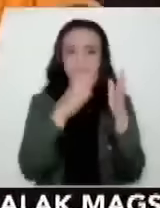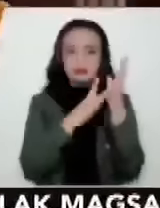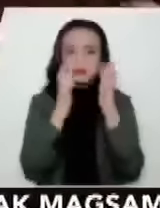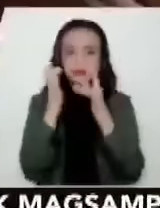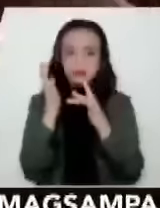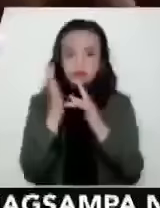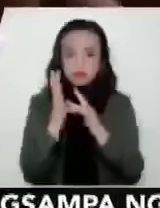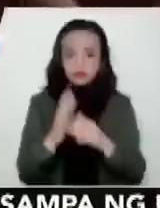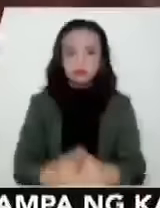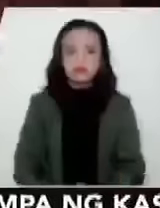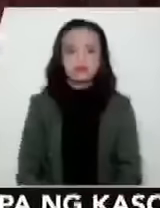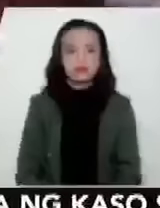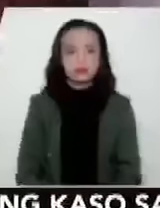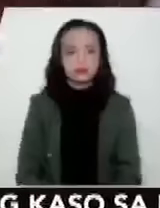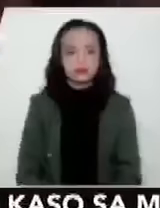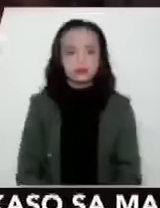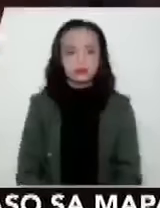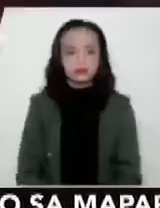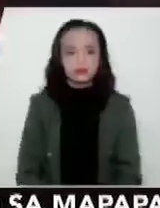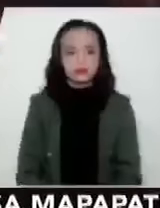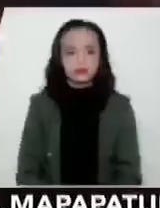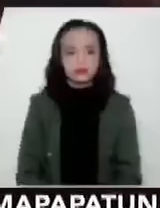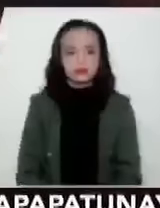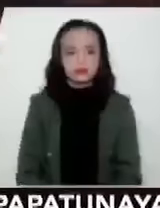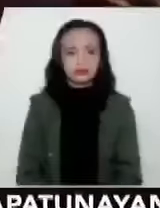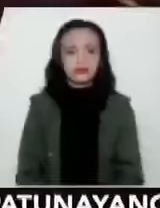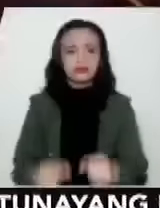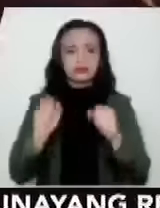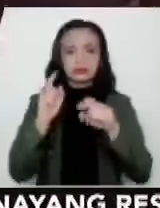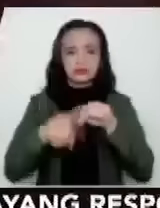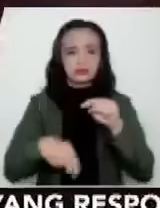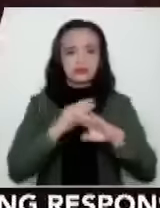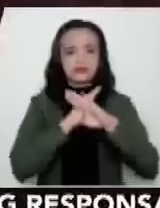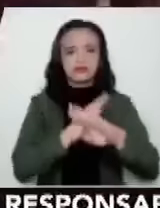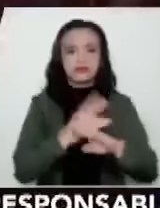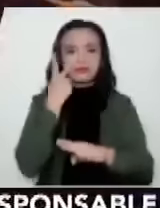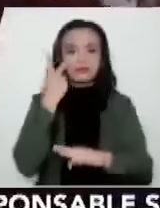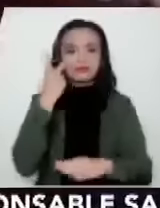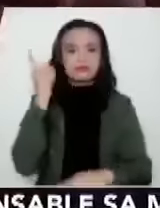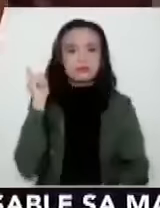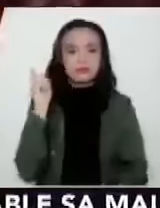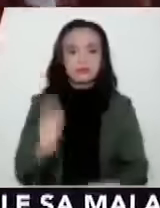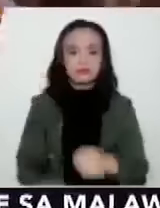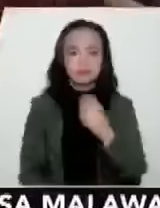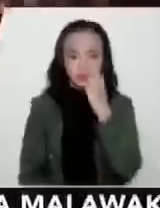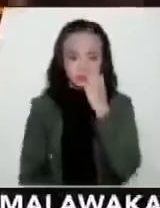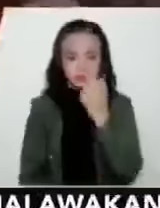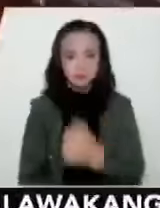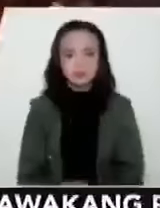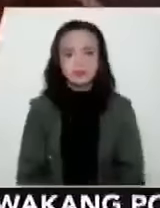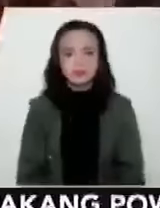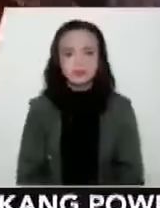Buksikan o sa mga panahon ay kayang mapigilan. Ayan na! Libo!